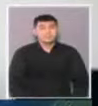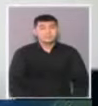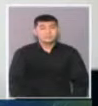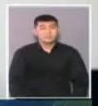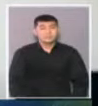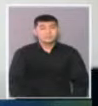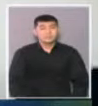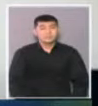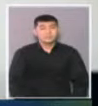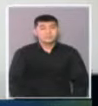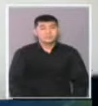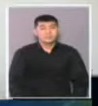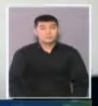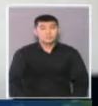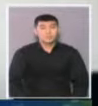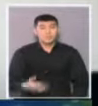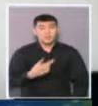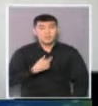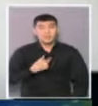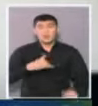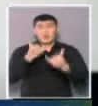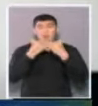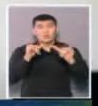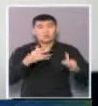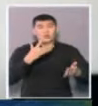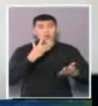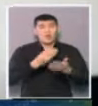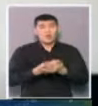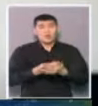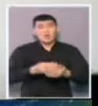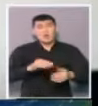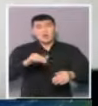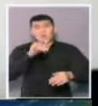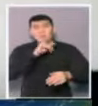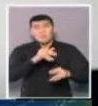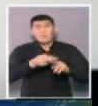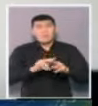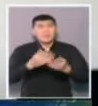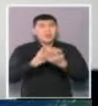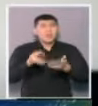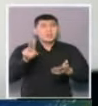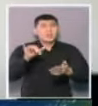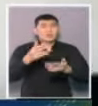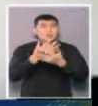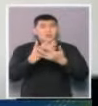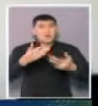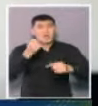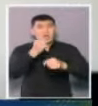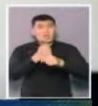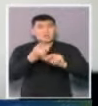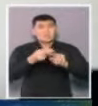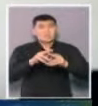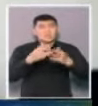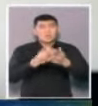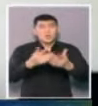Аким Курмангазы. Я восхищаюсь мастерством его исполнения кюев Курмангазы, Дауликкерея, Дины, Еспая и